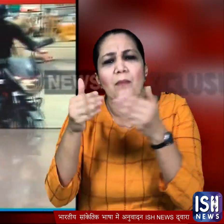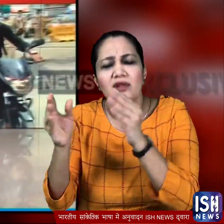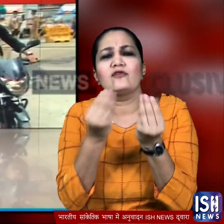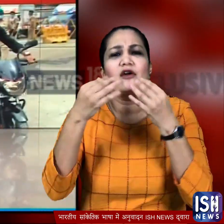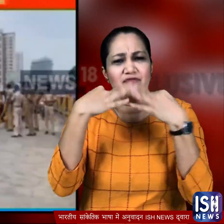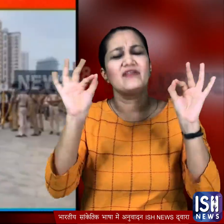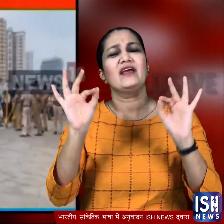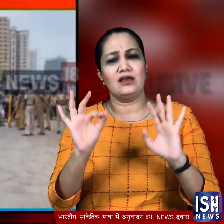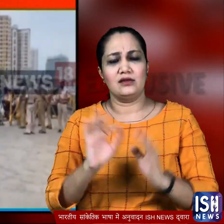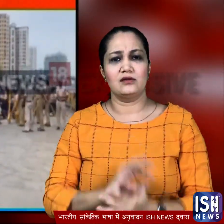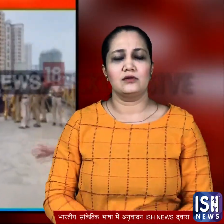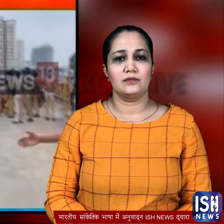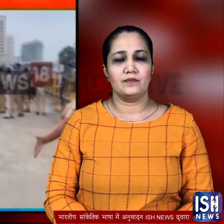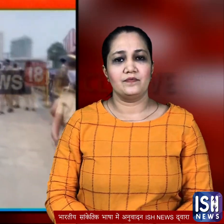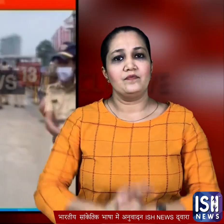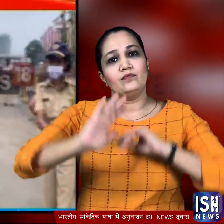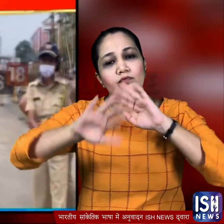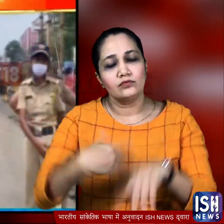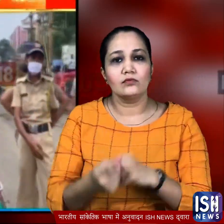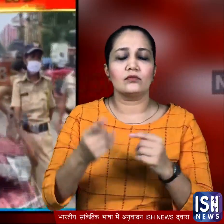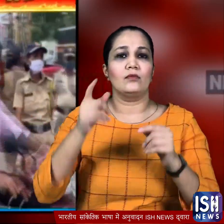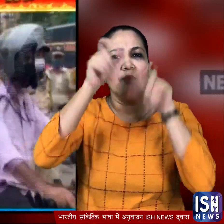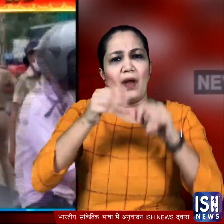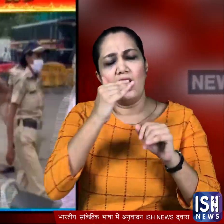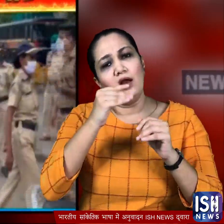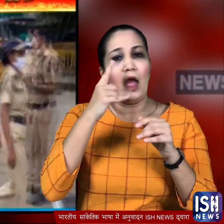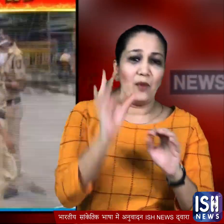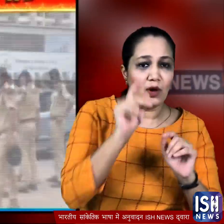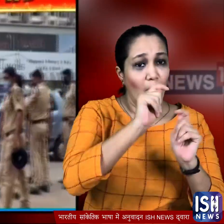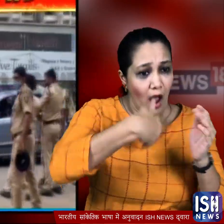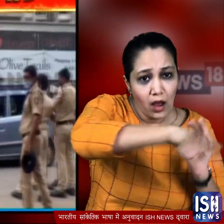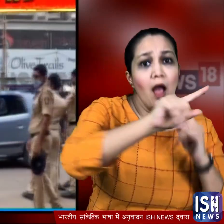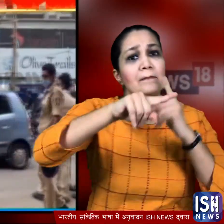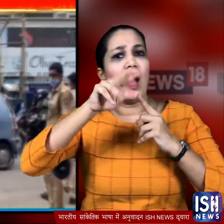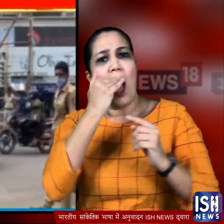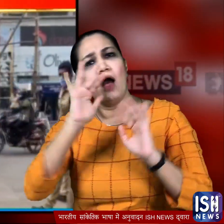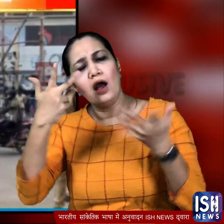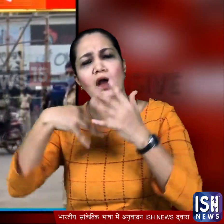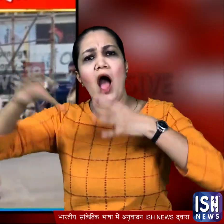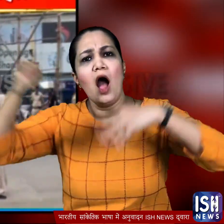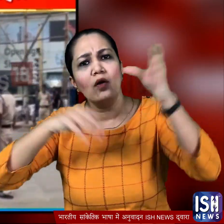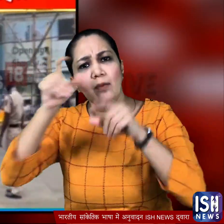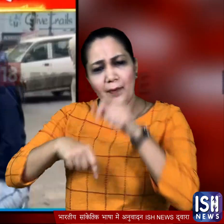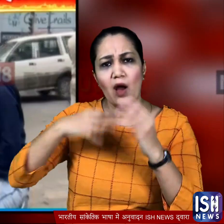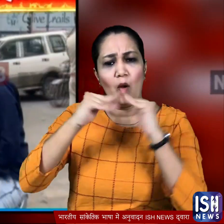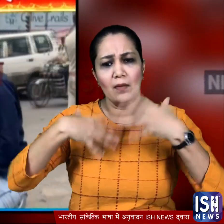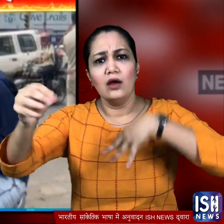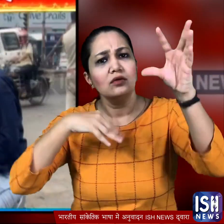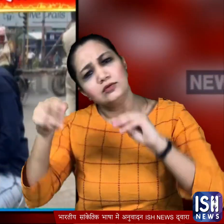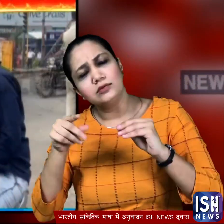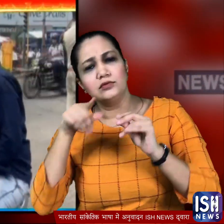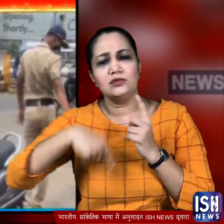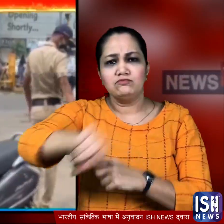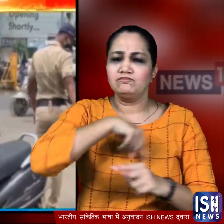था, जिसका असर यह हुआ कि जरूरतमंदों के अलावा कई दूसरे लोग भी अपने घरों से बेवजह बाहर निकलने लगे। लेकिन उनका